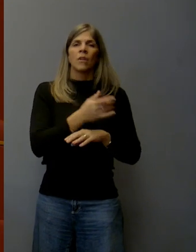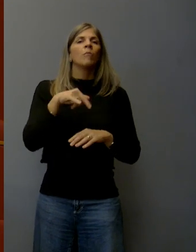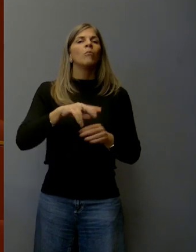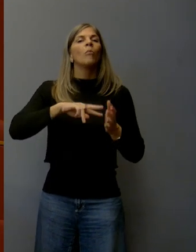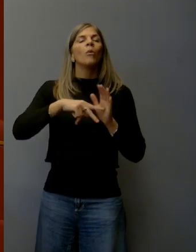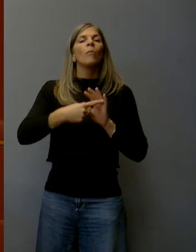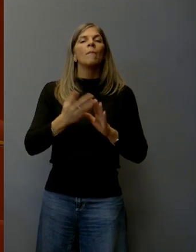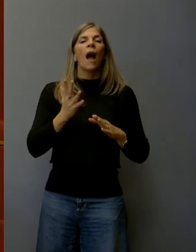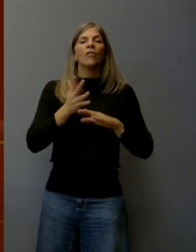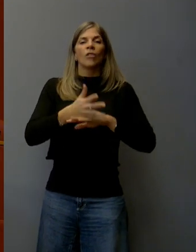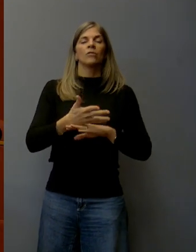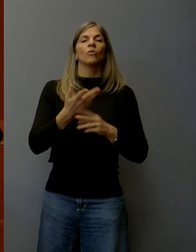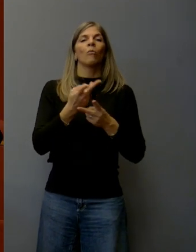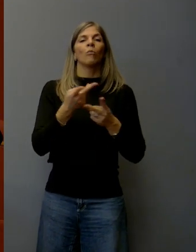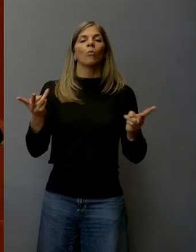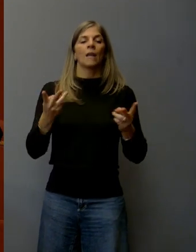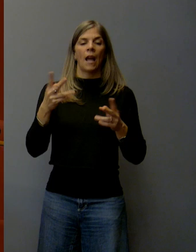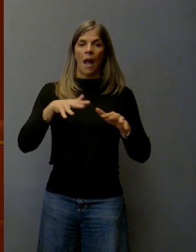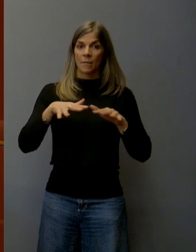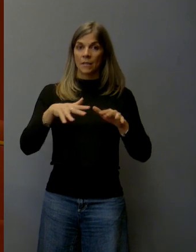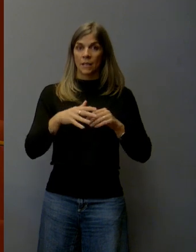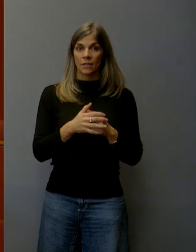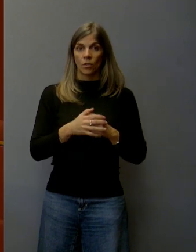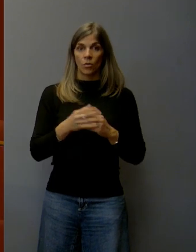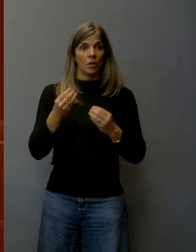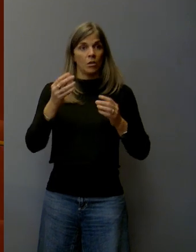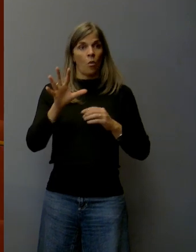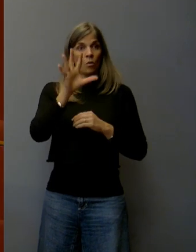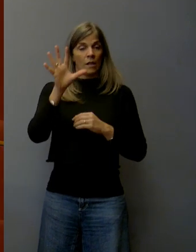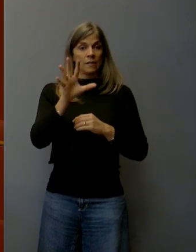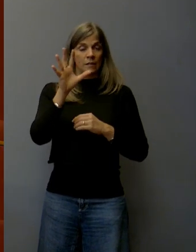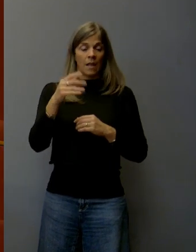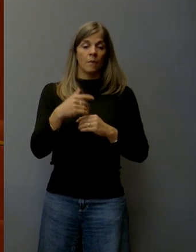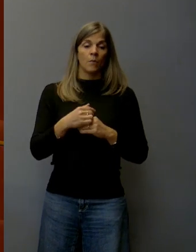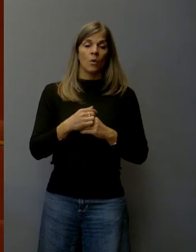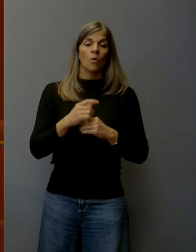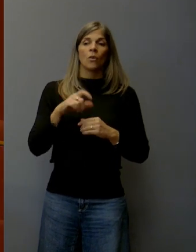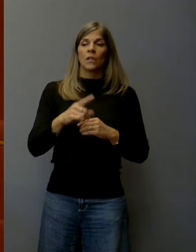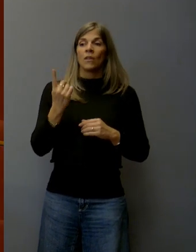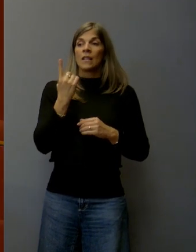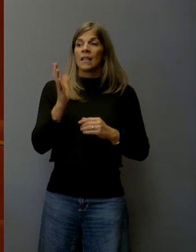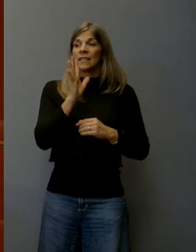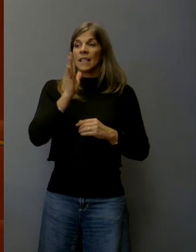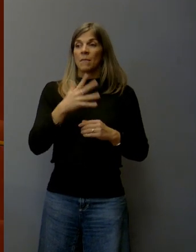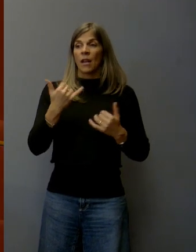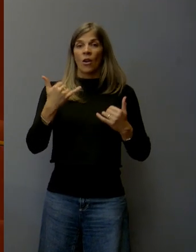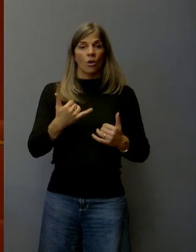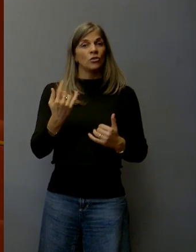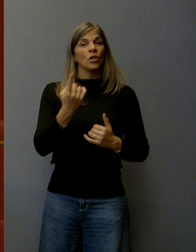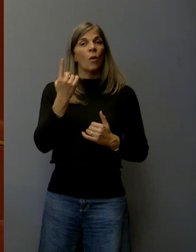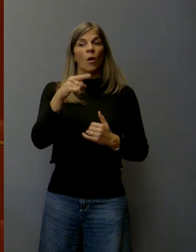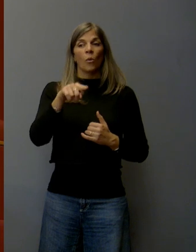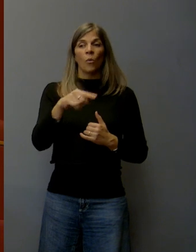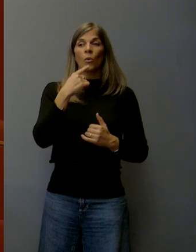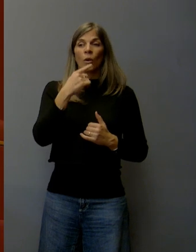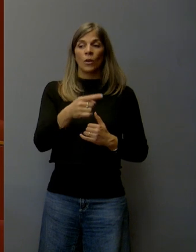pubblica amministrazione faccio un esempio anche se oggi sembra che qualcuno lo mette in dubbio o in discussione utilità